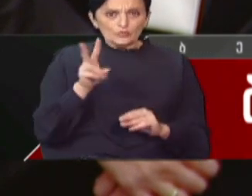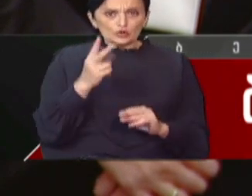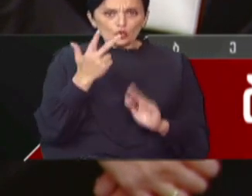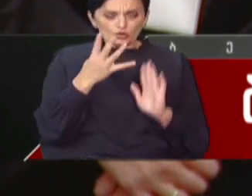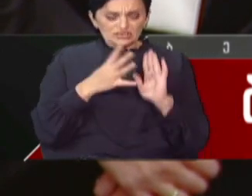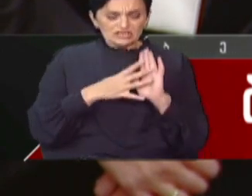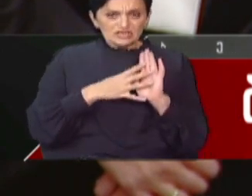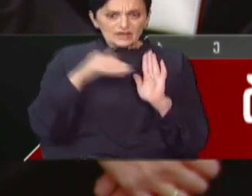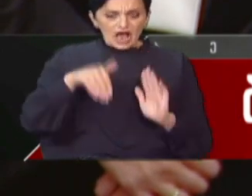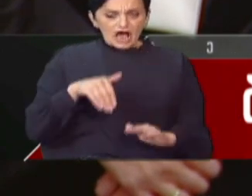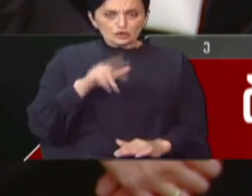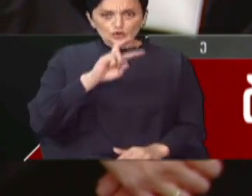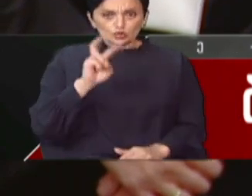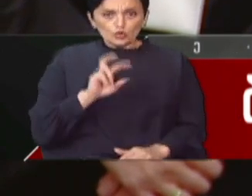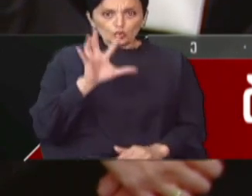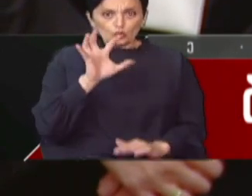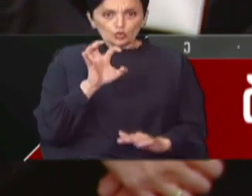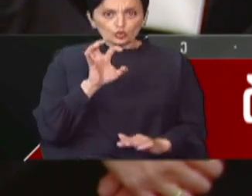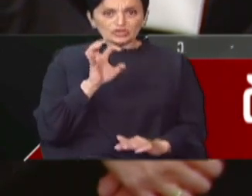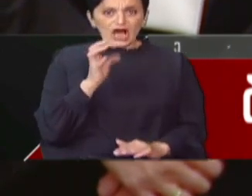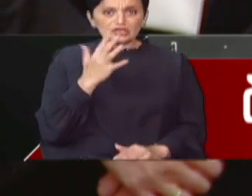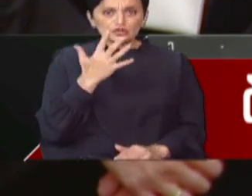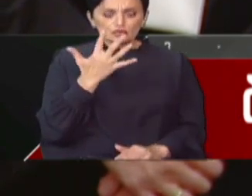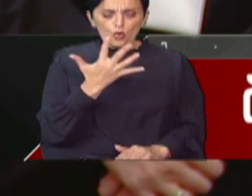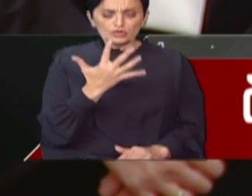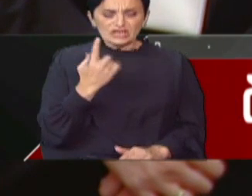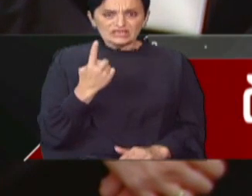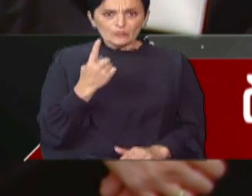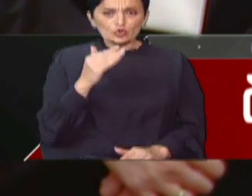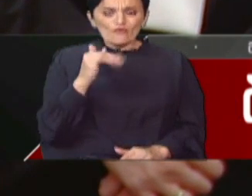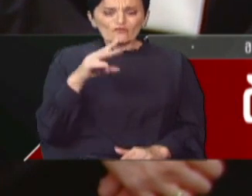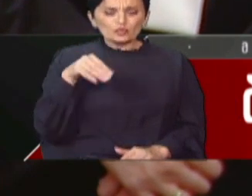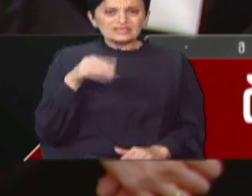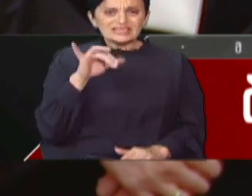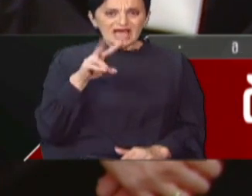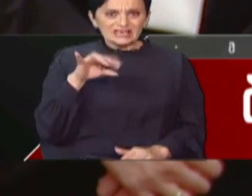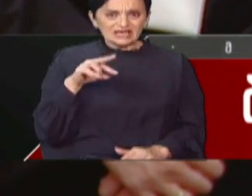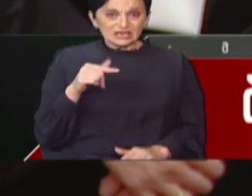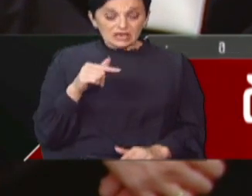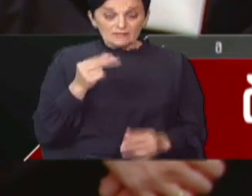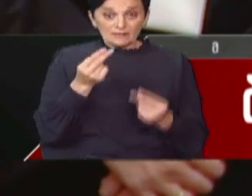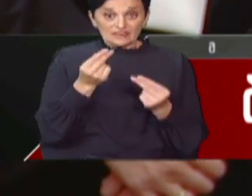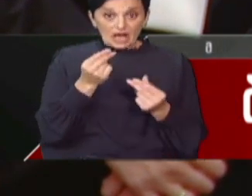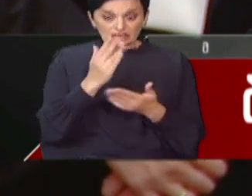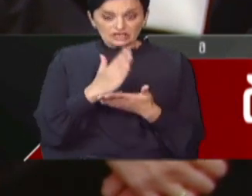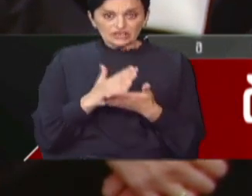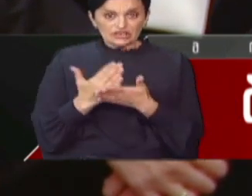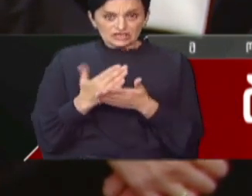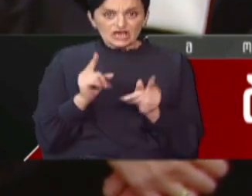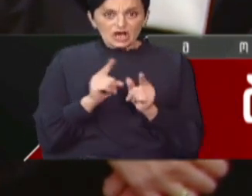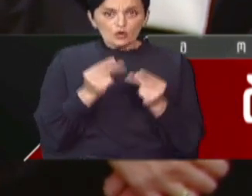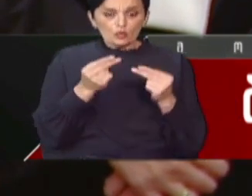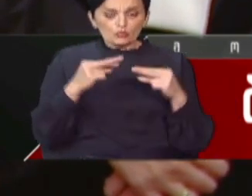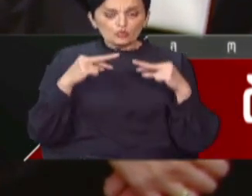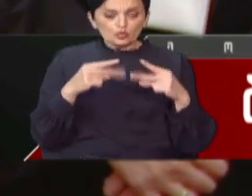2,019,000 აშშ დოლარი და 531,000 ფუნტი სტერლინგი. თანხის ნაწილი ასევე